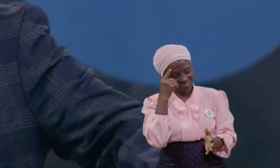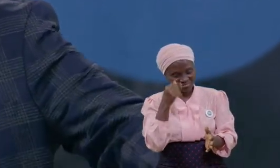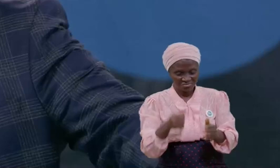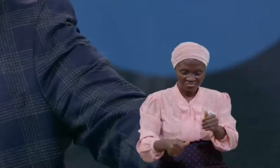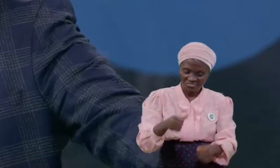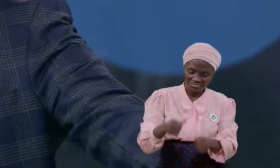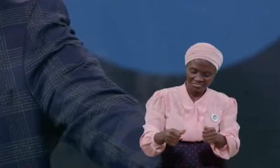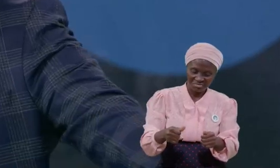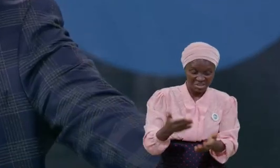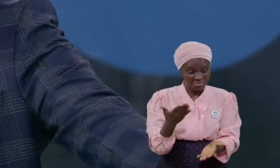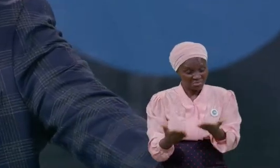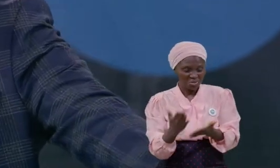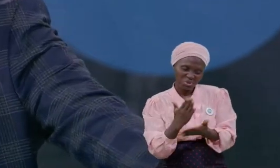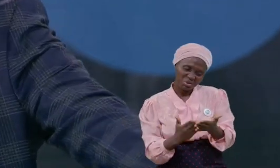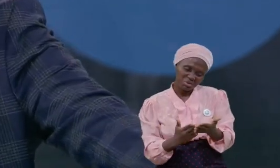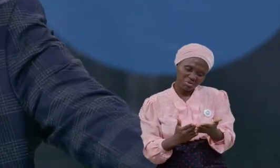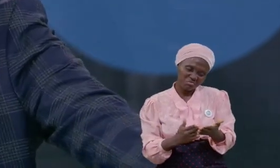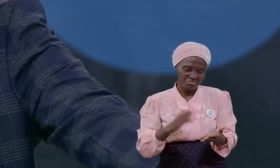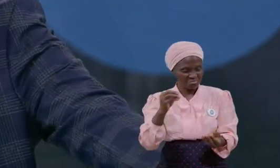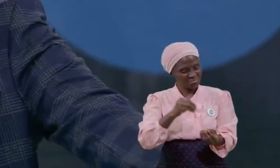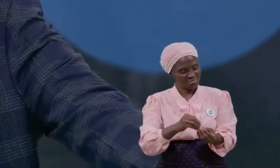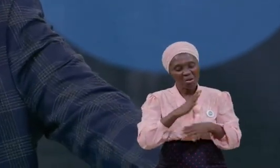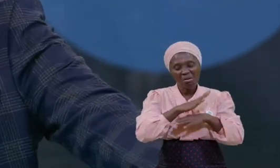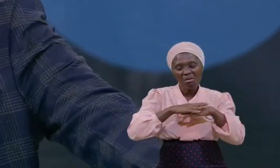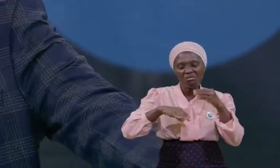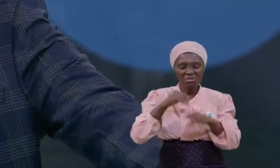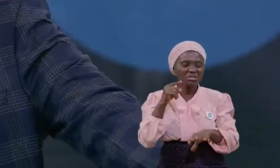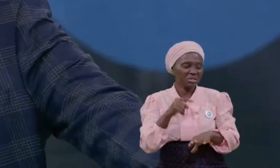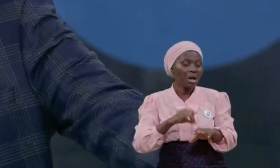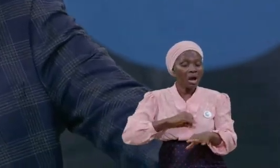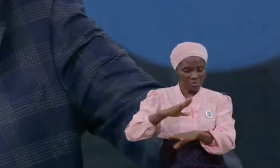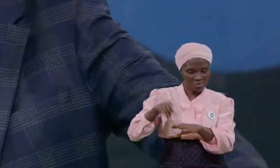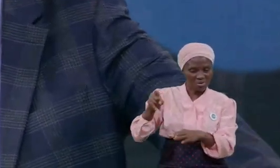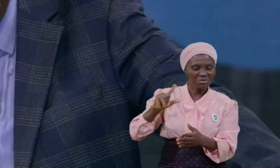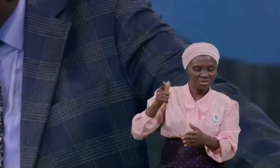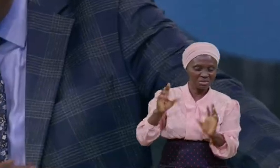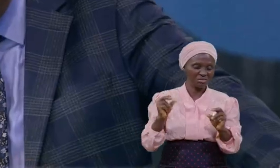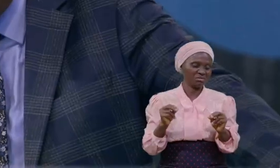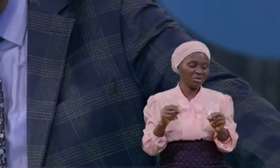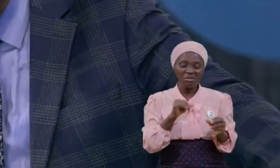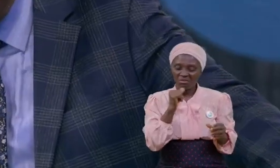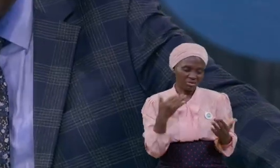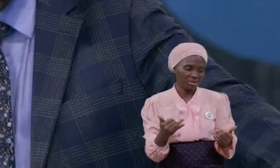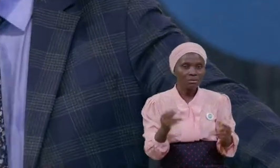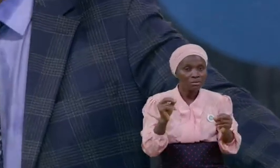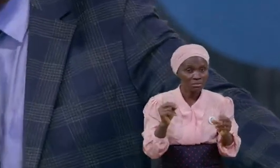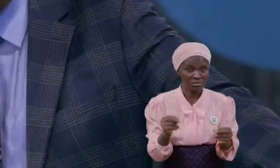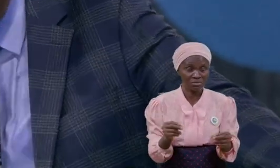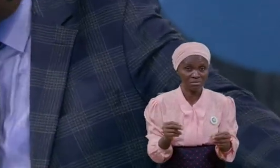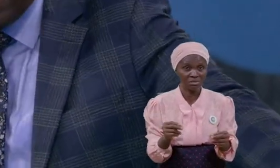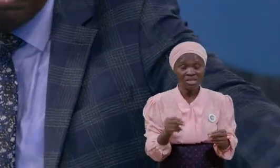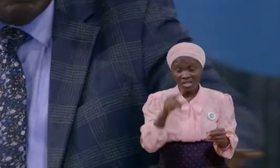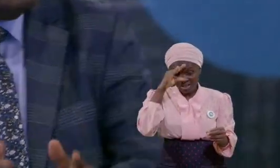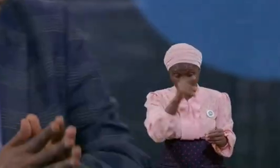plus convenables. Je vais t'appeler. Non, voici le moment. Le moment de la